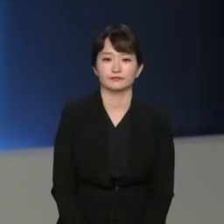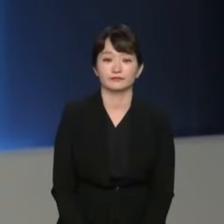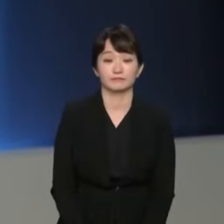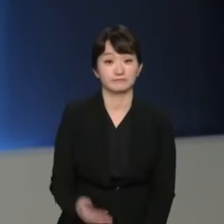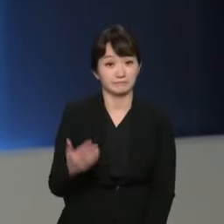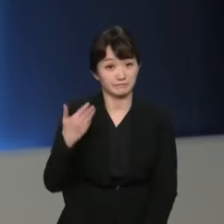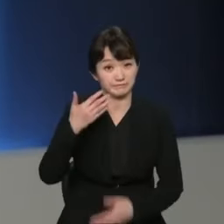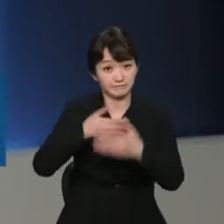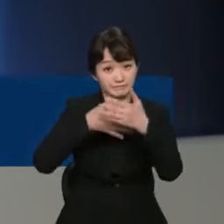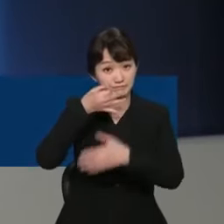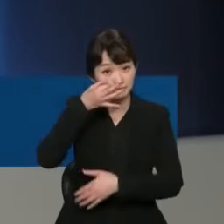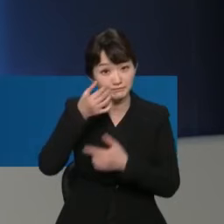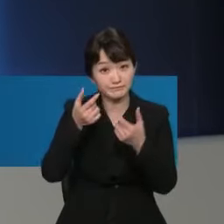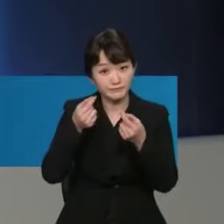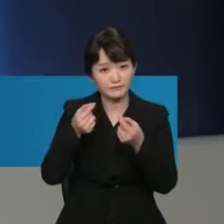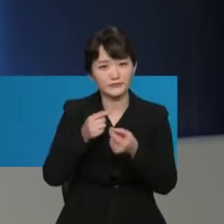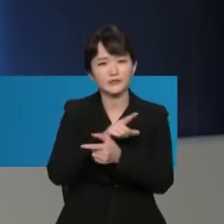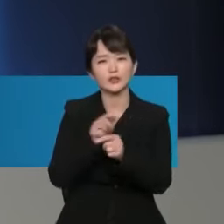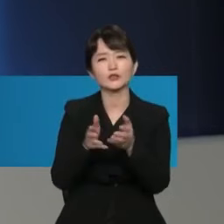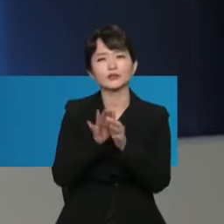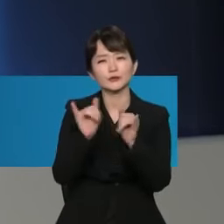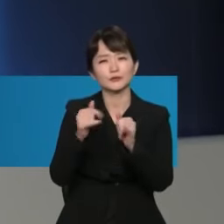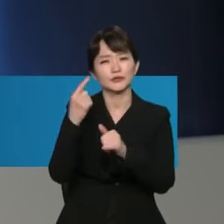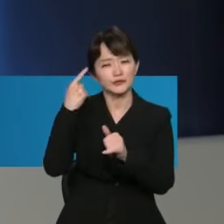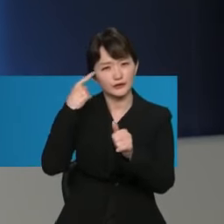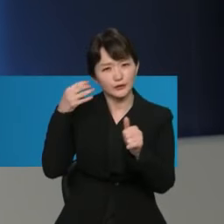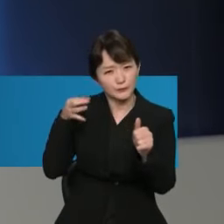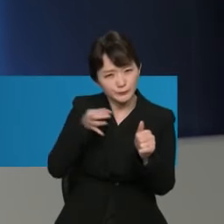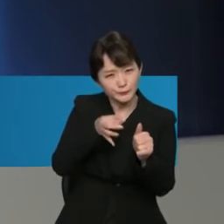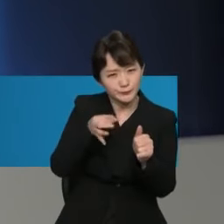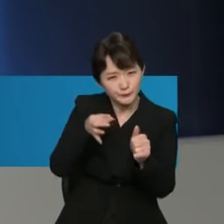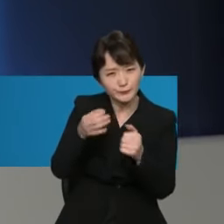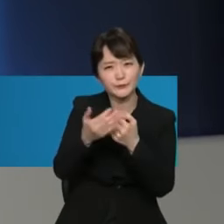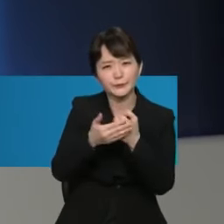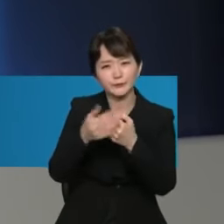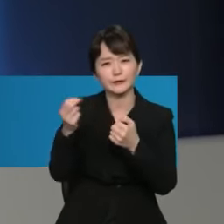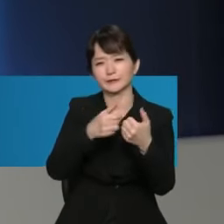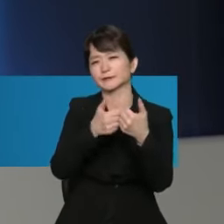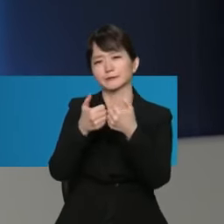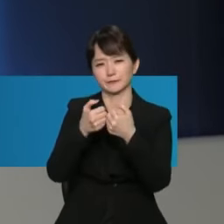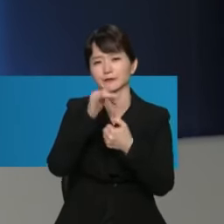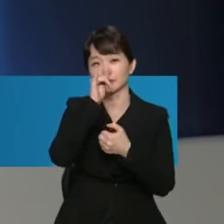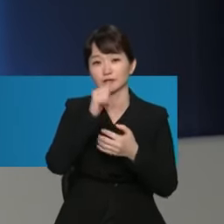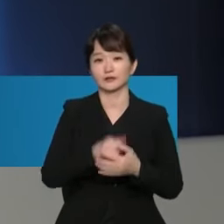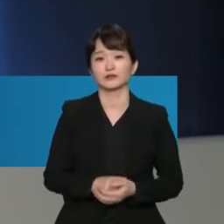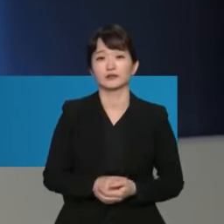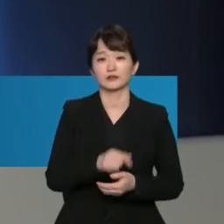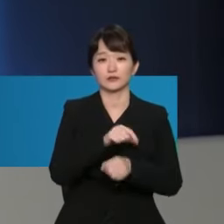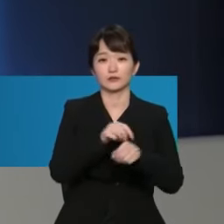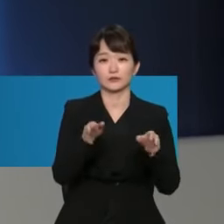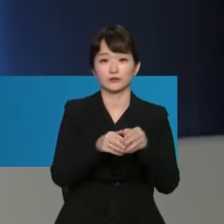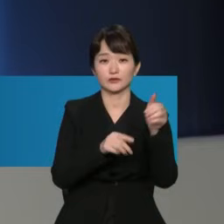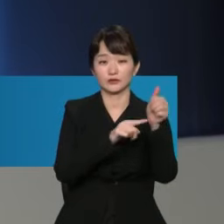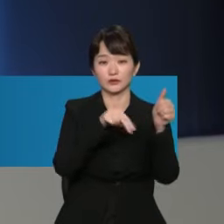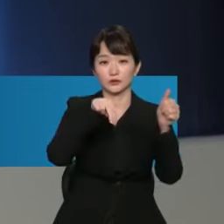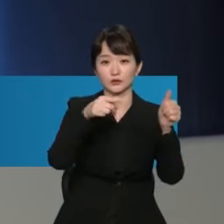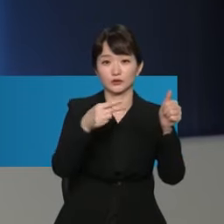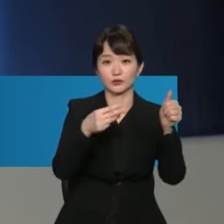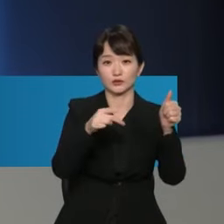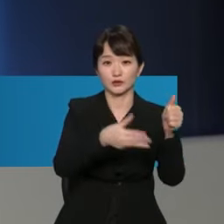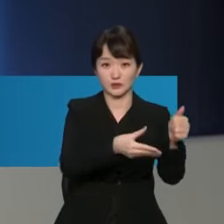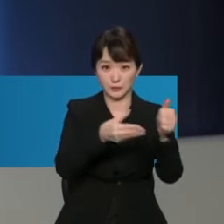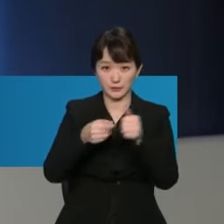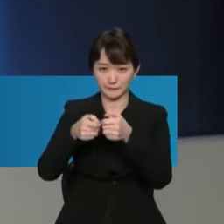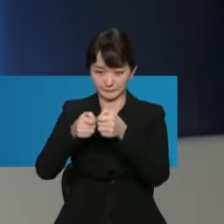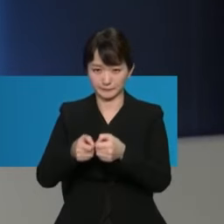네 앞서 보신 것처럼 여러 시민 분들께서 후원을 해 주신 덕분에 다시 상담을 이어갈 수 있게 됐습니다 송태경 사무처장 님을 직접 모시고